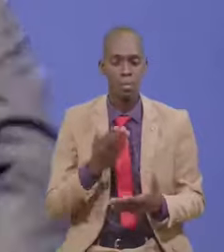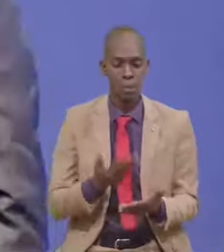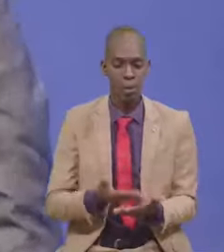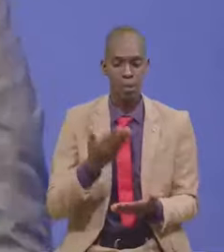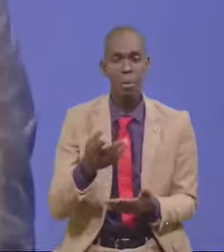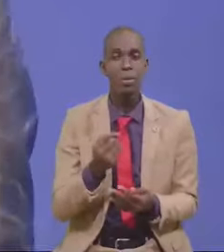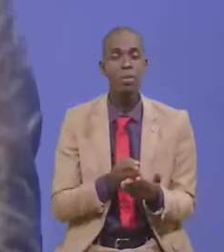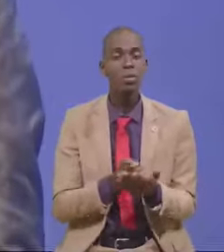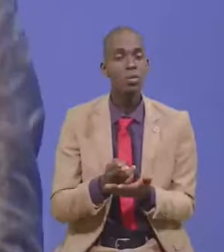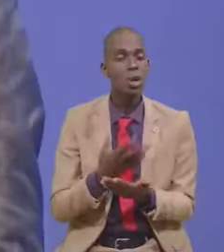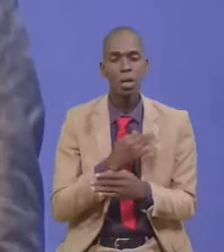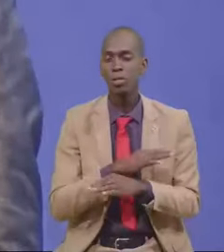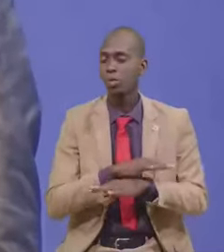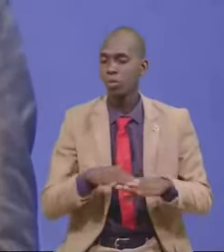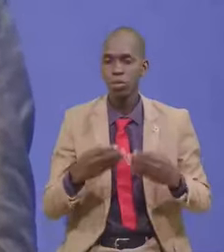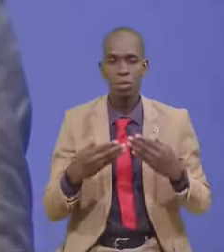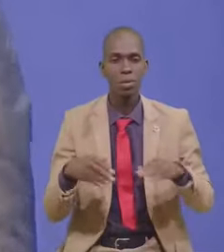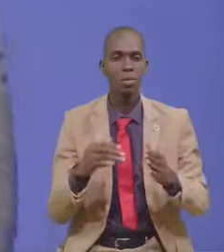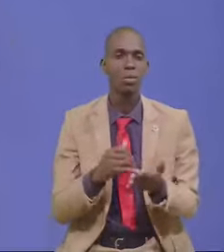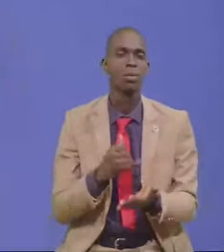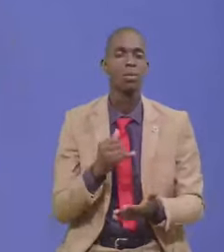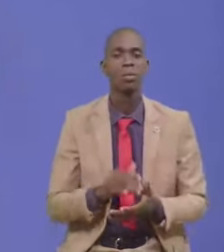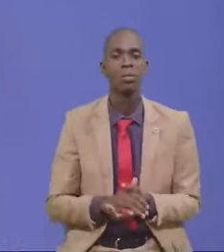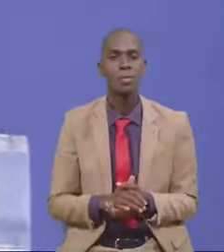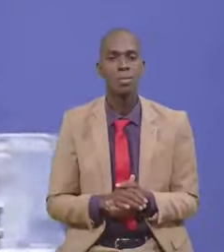Acquiert la vérité et ne la vend pas.